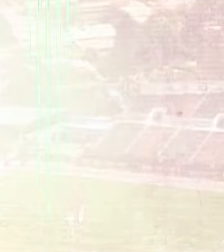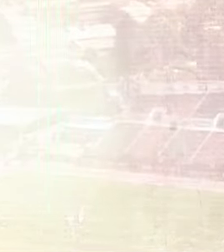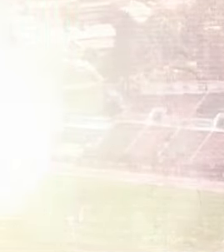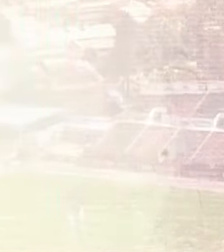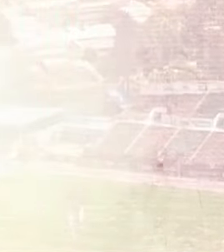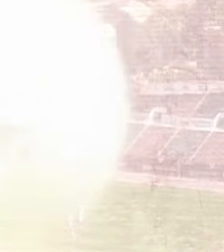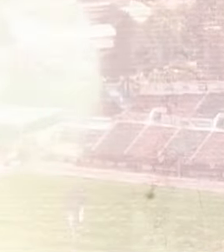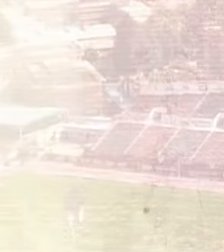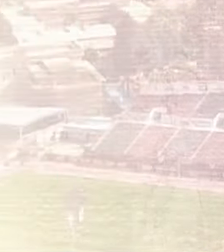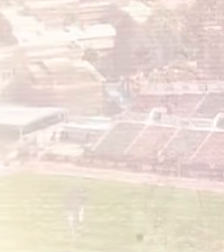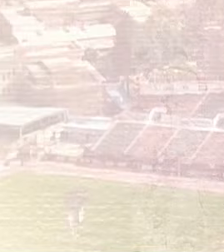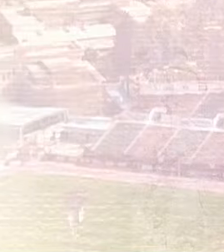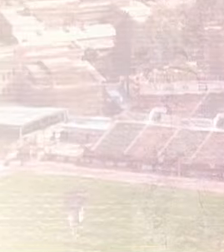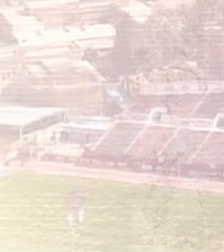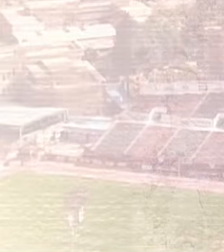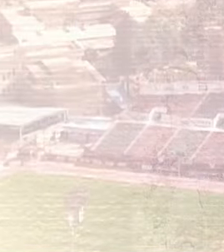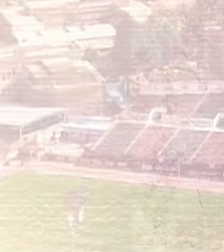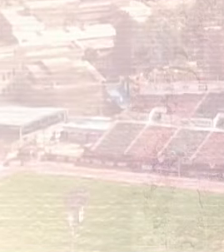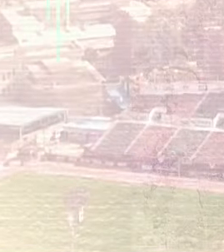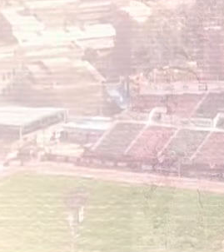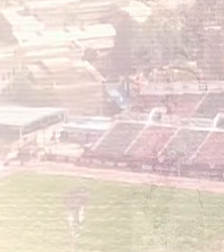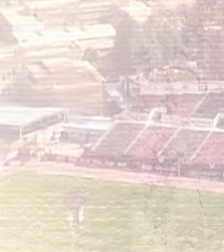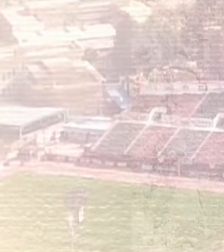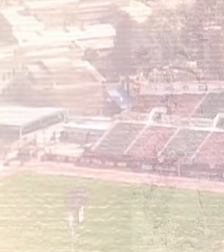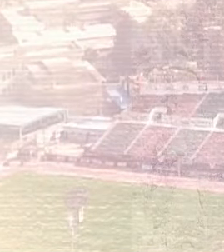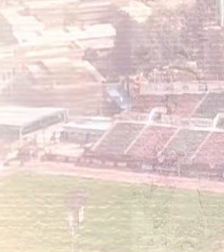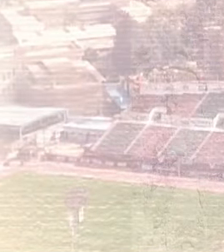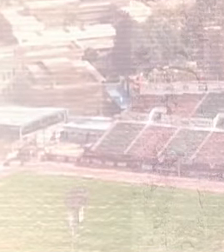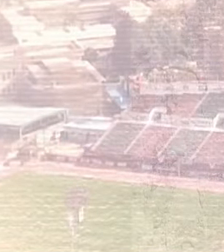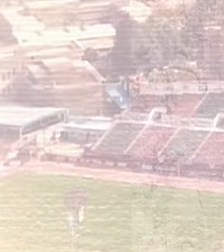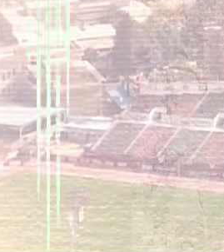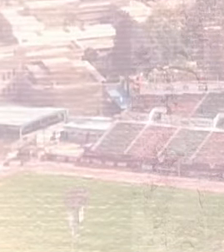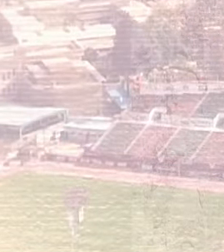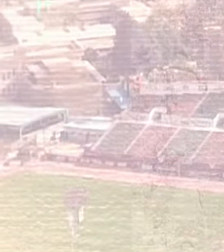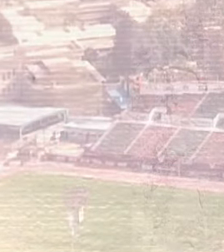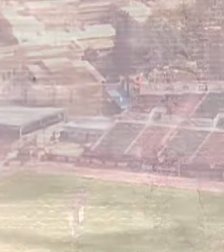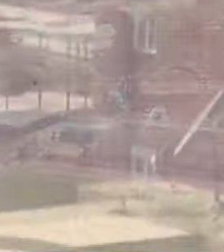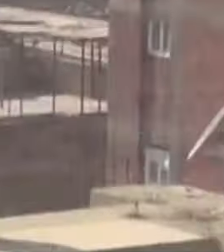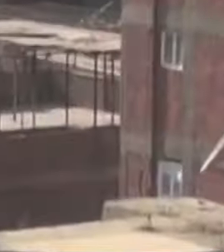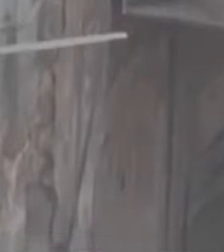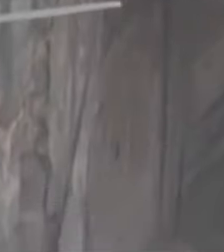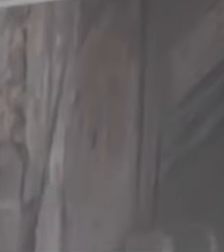حياتي في مكنة خياطة عشان أنا مطلقة وظروفي وحشة وعندي طفل 9 سنين.